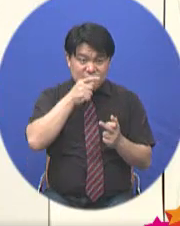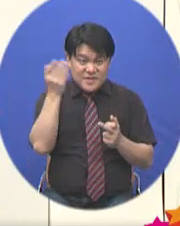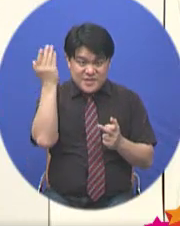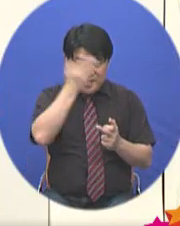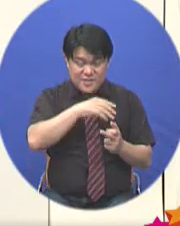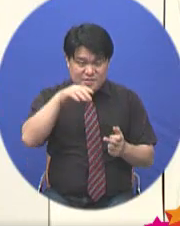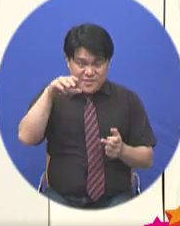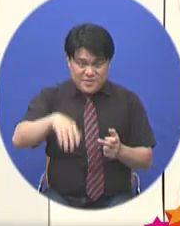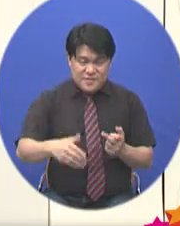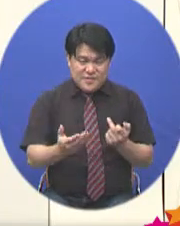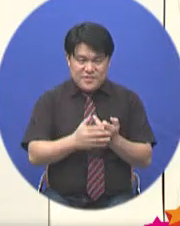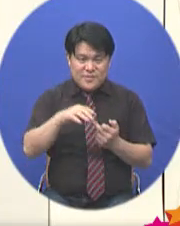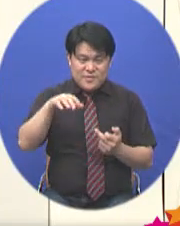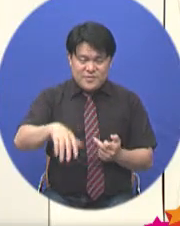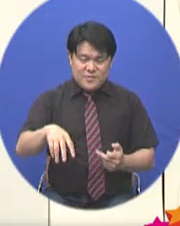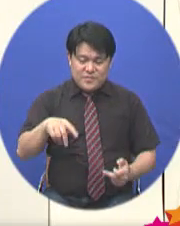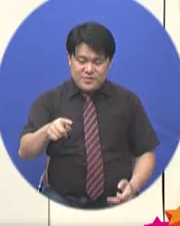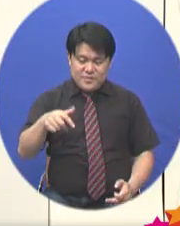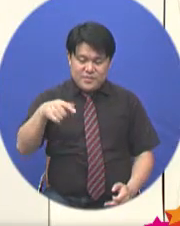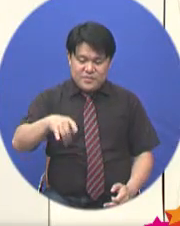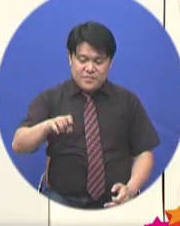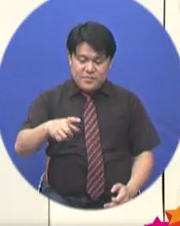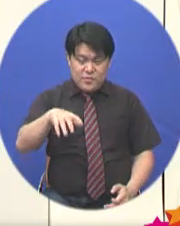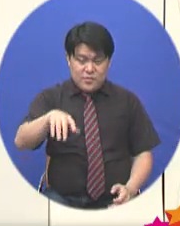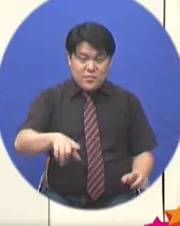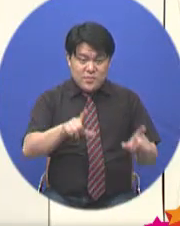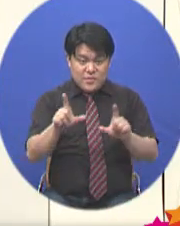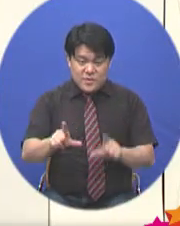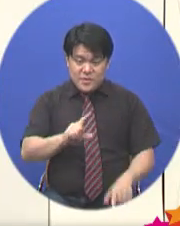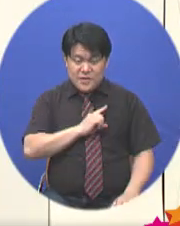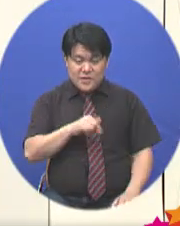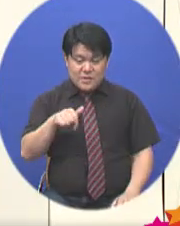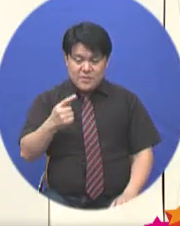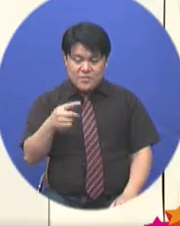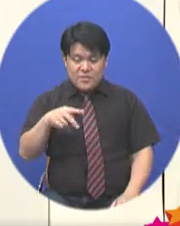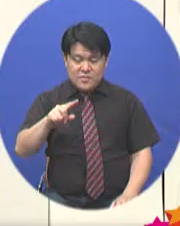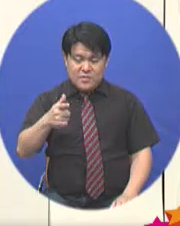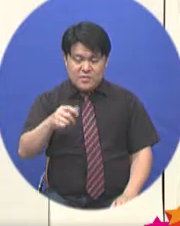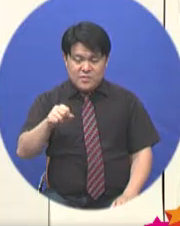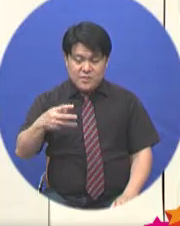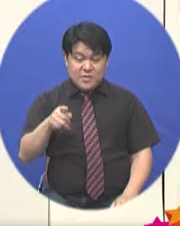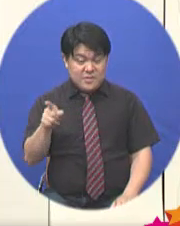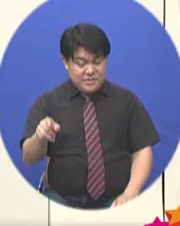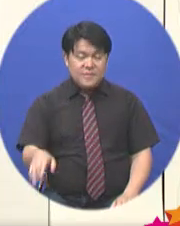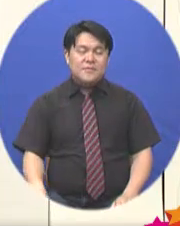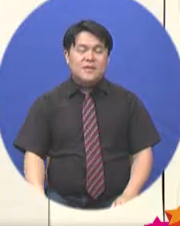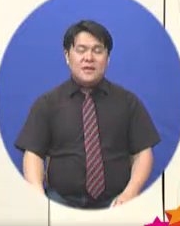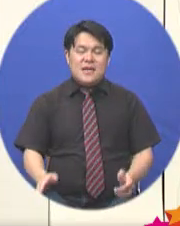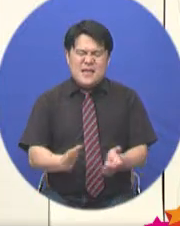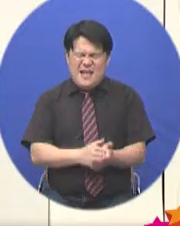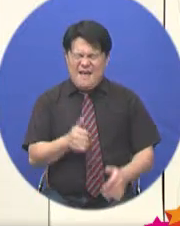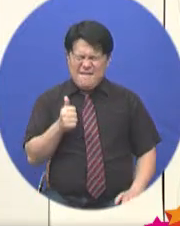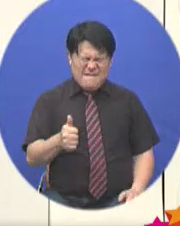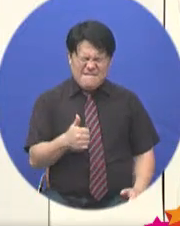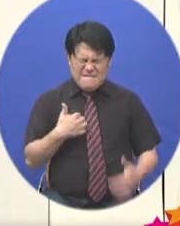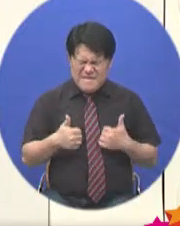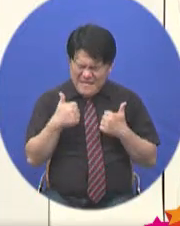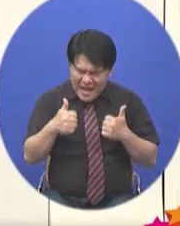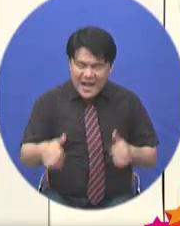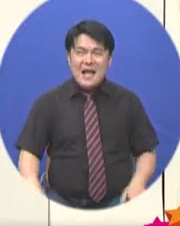제주도 서귀포시에 사는 고산일입니다. 아, 오늘 예. 또 끝까지 갔어요. 참. 예,